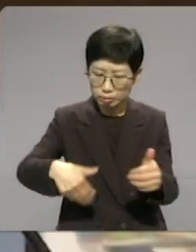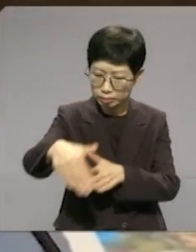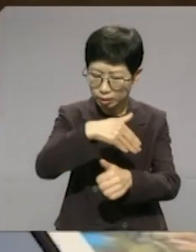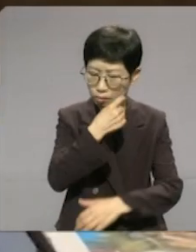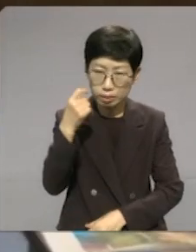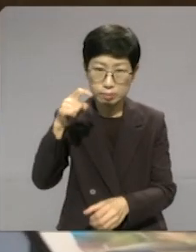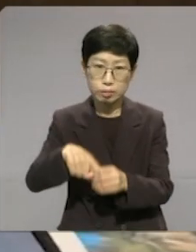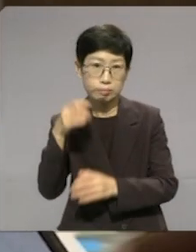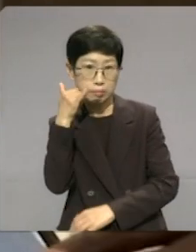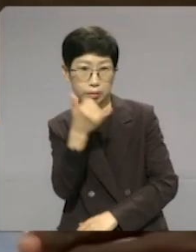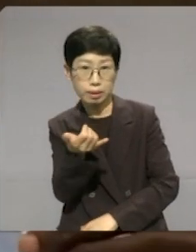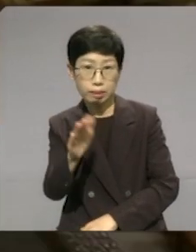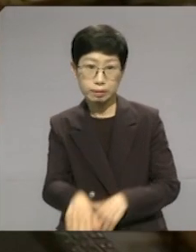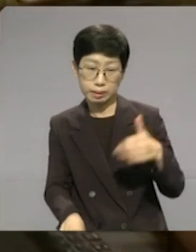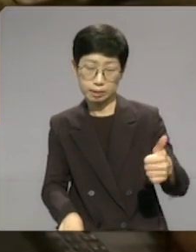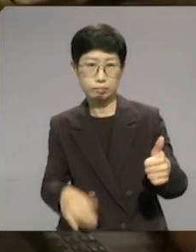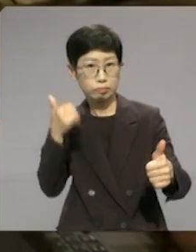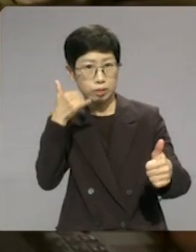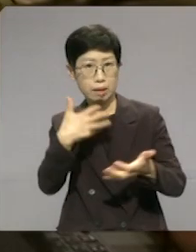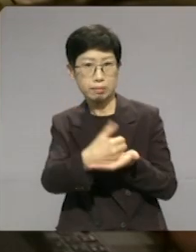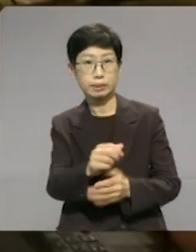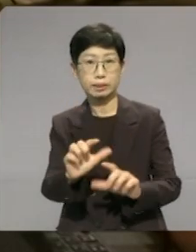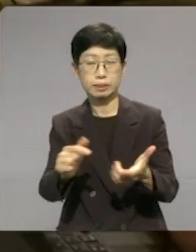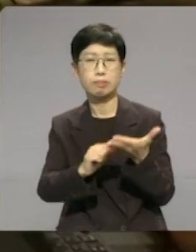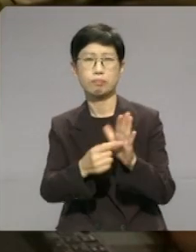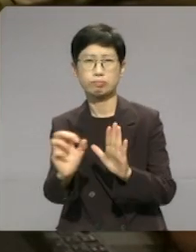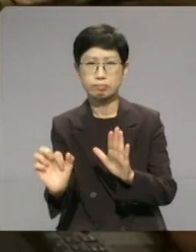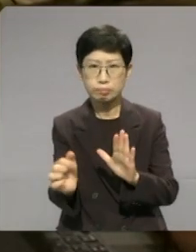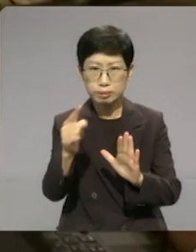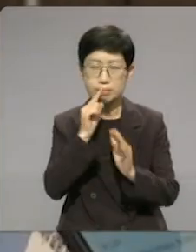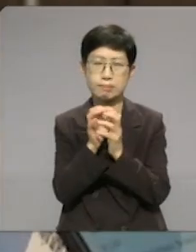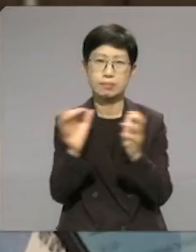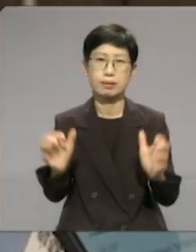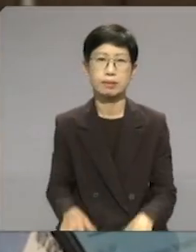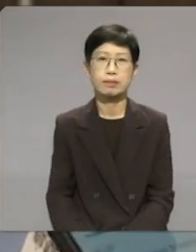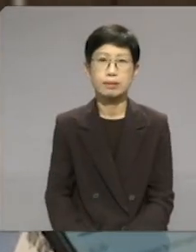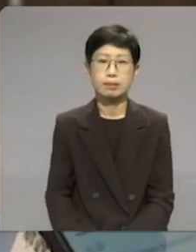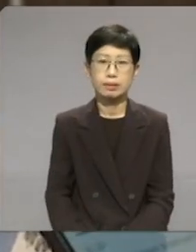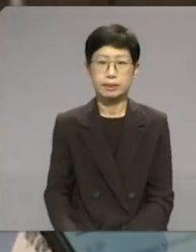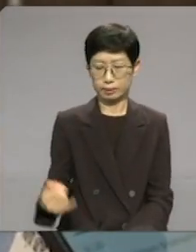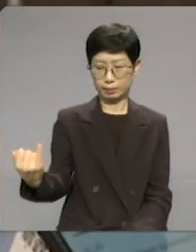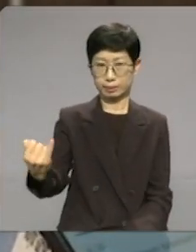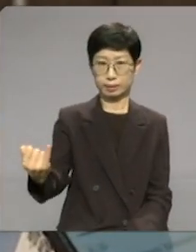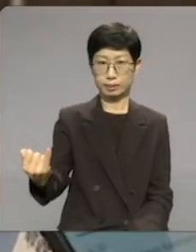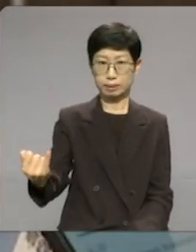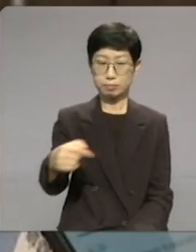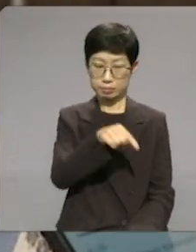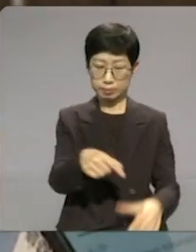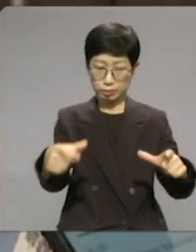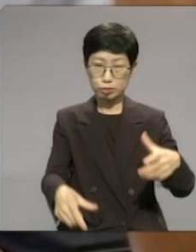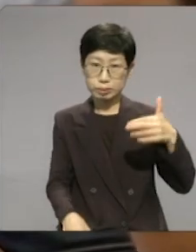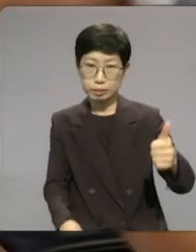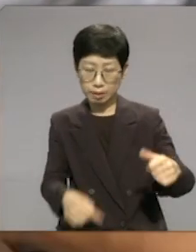걸었지만 디센티스 주지사가 받지 않았다고 보도한 것이 논란이 됐습니다. 해리스 부통령은 디센티스